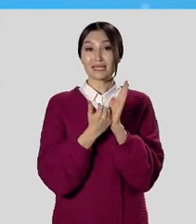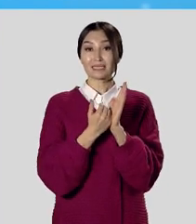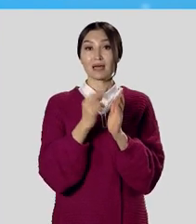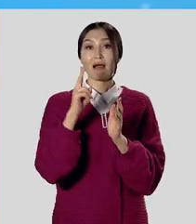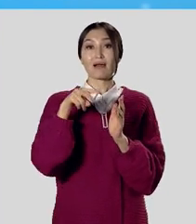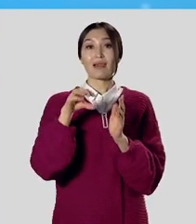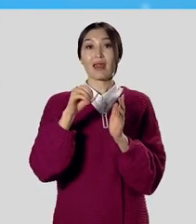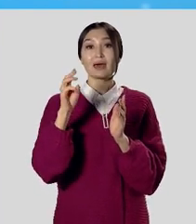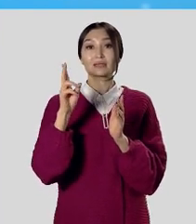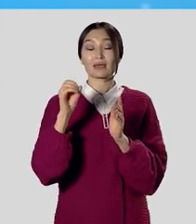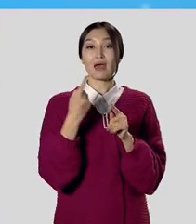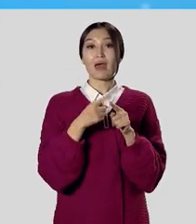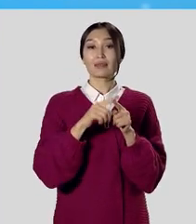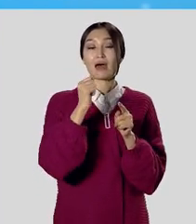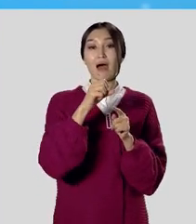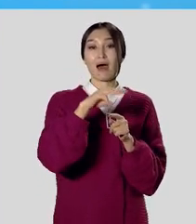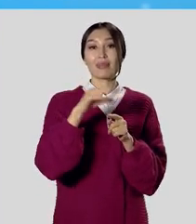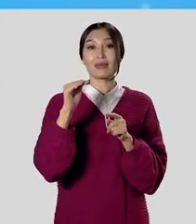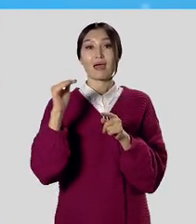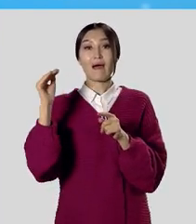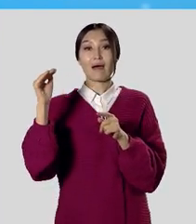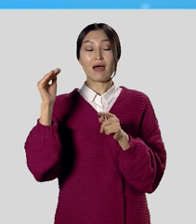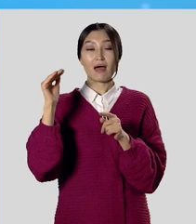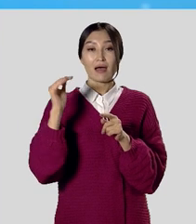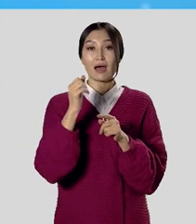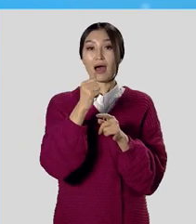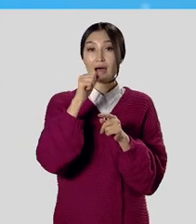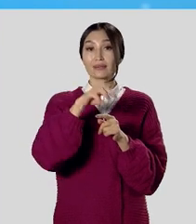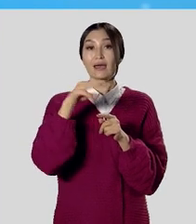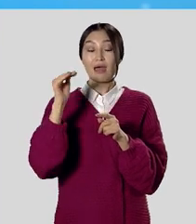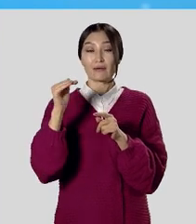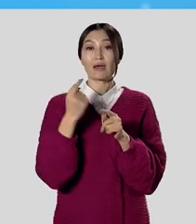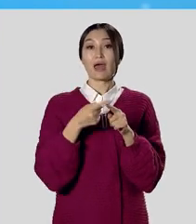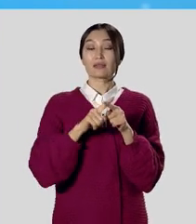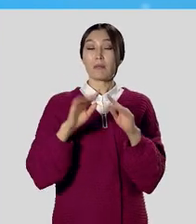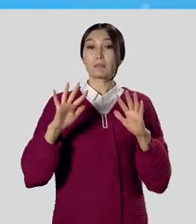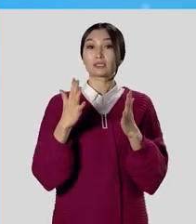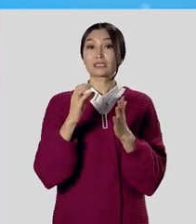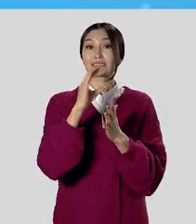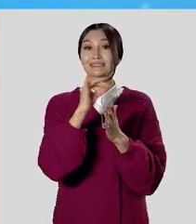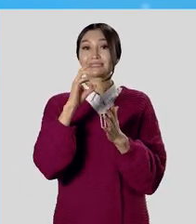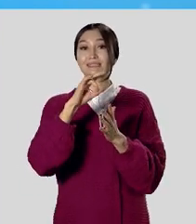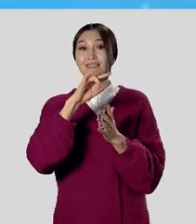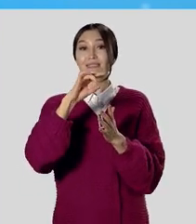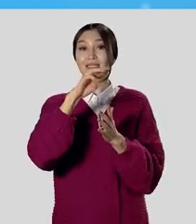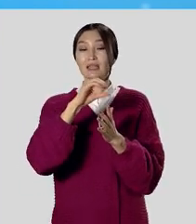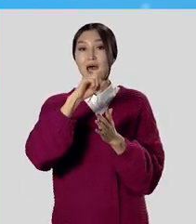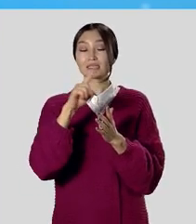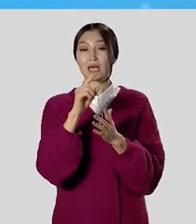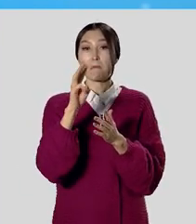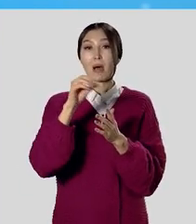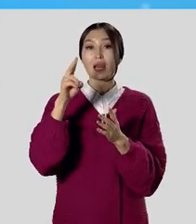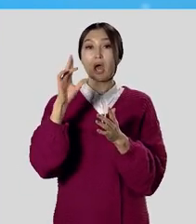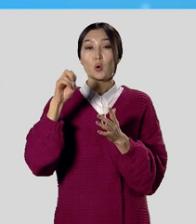клетке, это АТФ. В процессе диссимиляции происходит синтез молекул